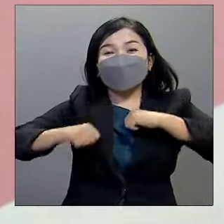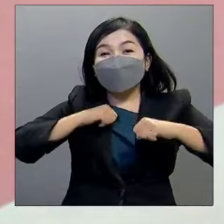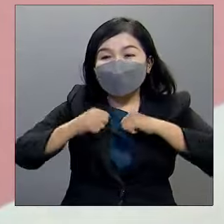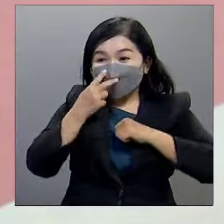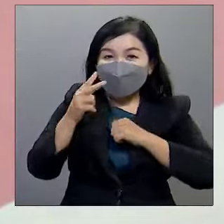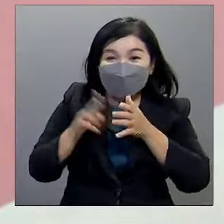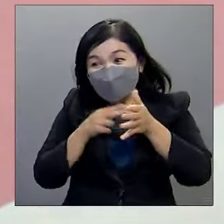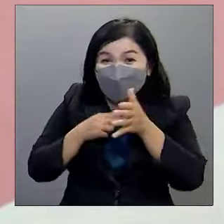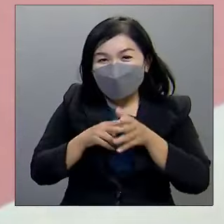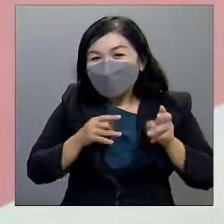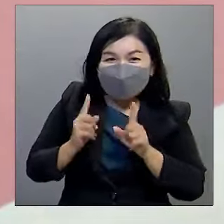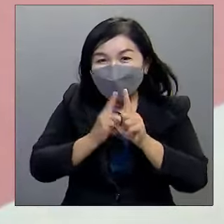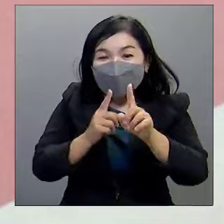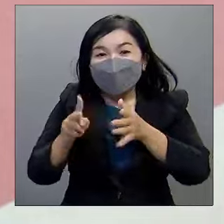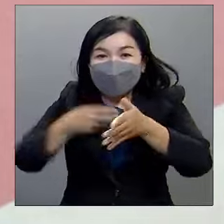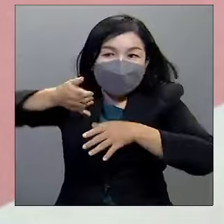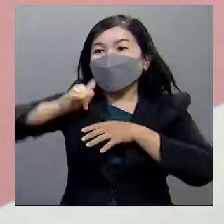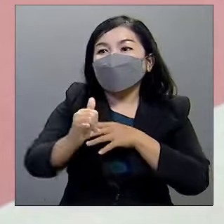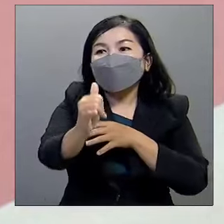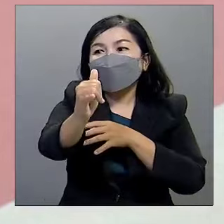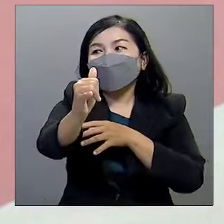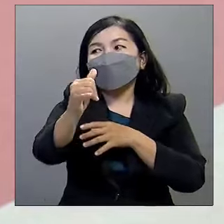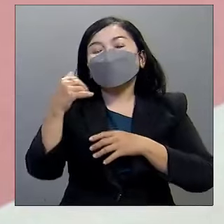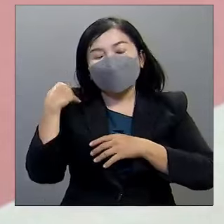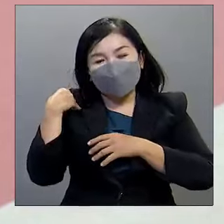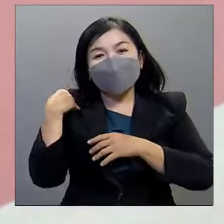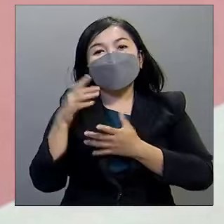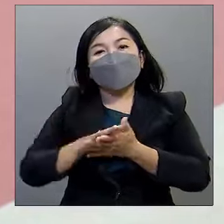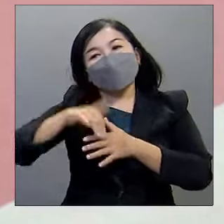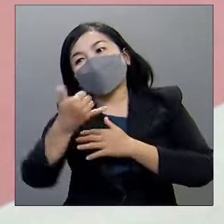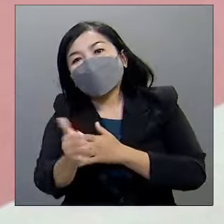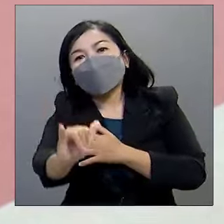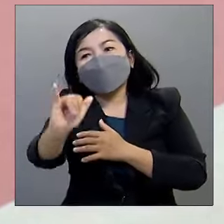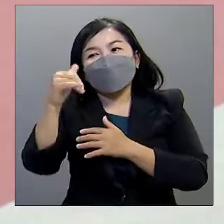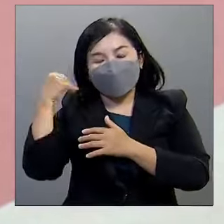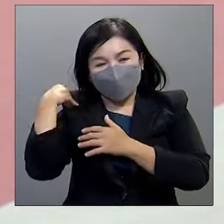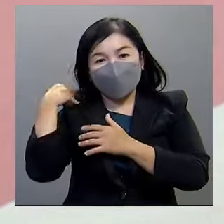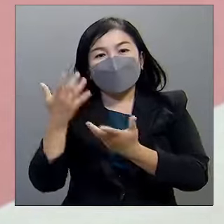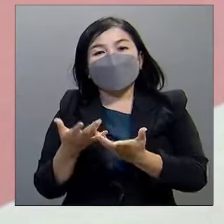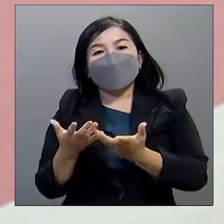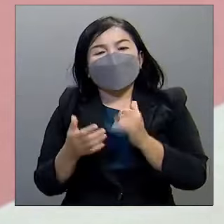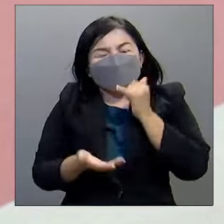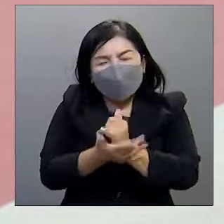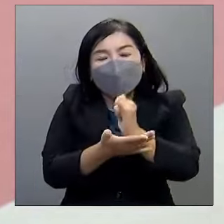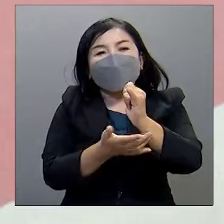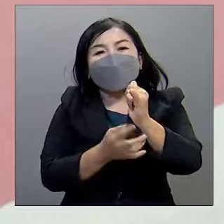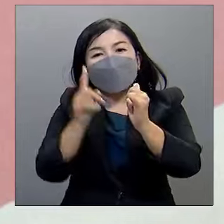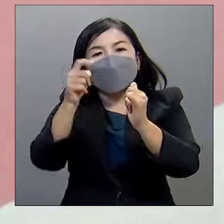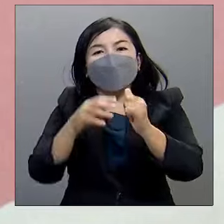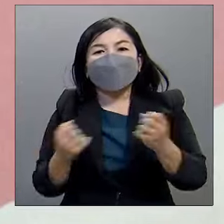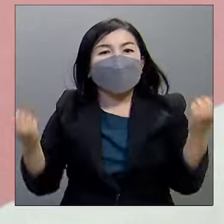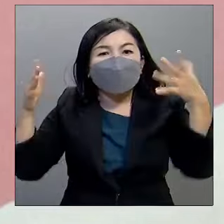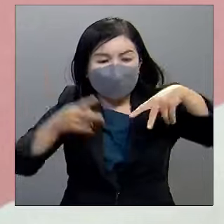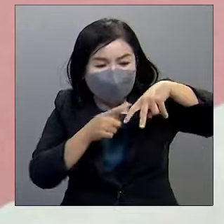เพื่อนวิ่งไปเราก็กระโจนไปเลยครับปรากฏลื่นนะขาหลอยลื่นลงไปก้นขาหลอยคือขาไม่มีแ